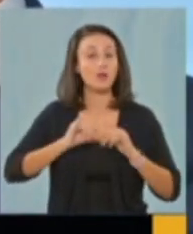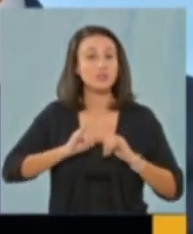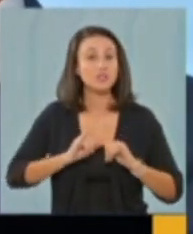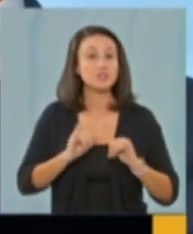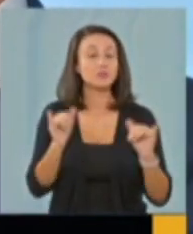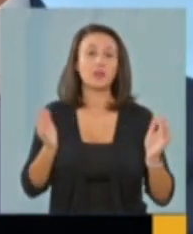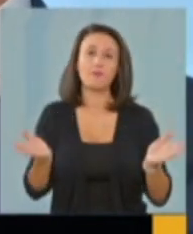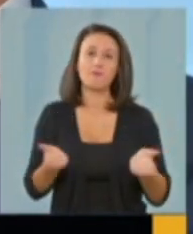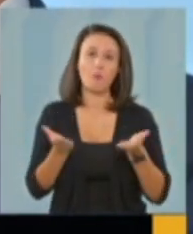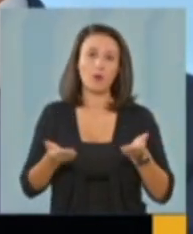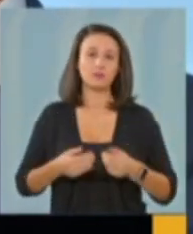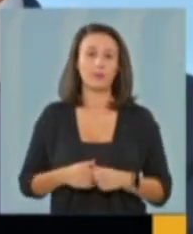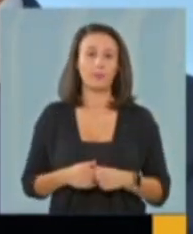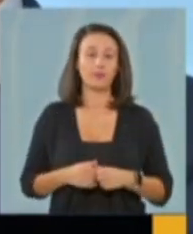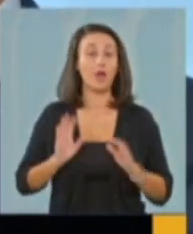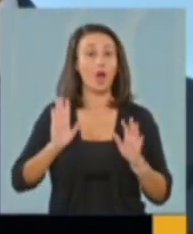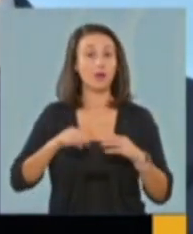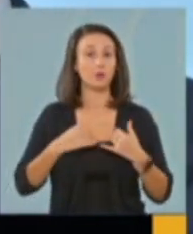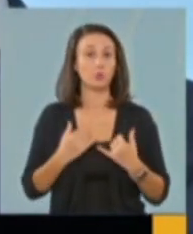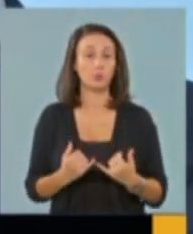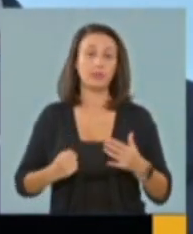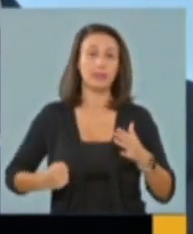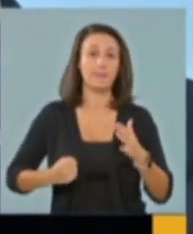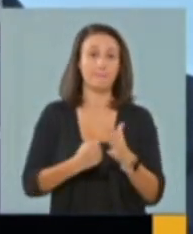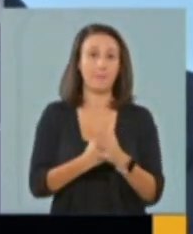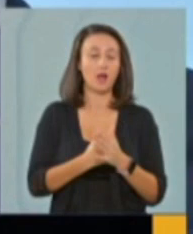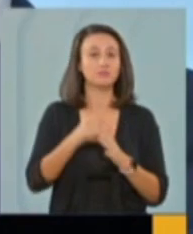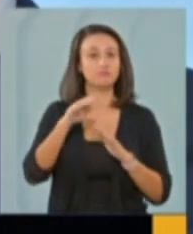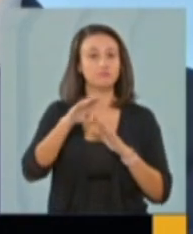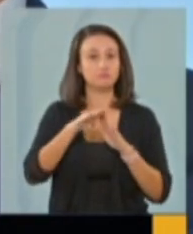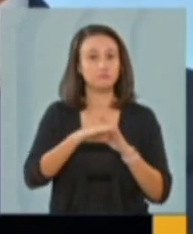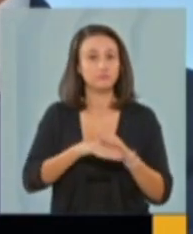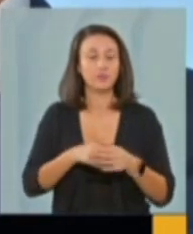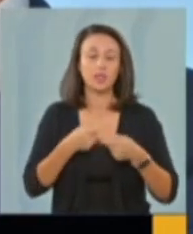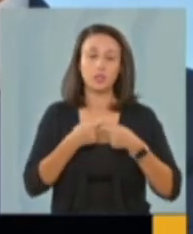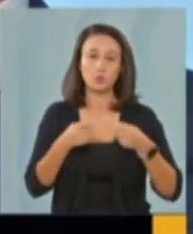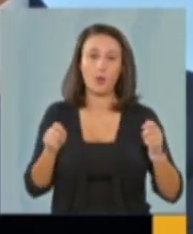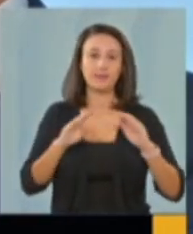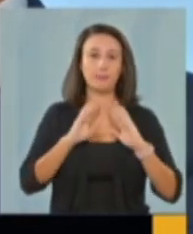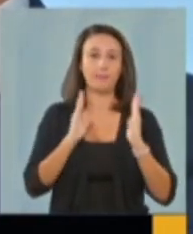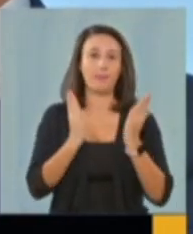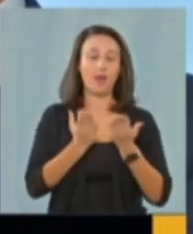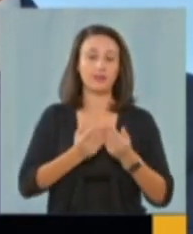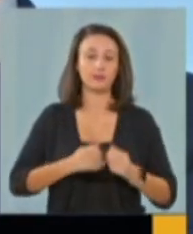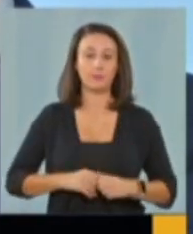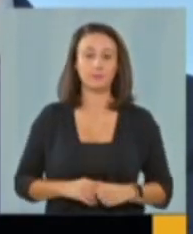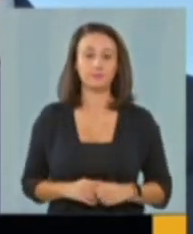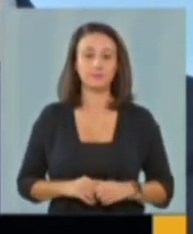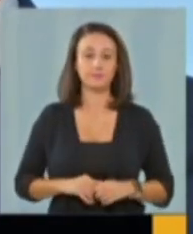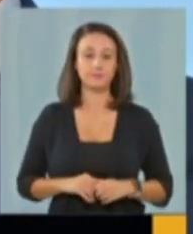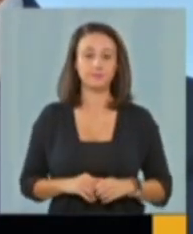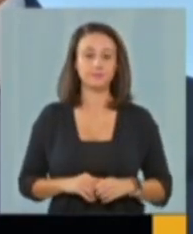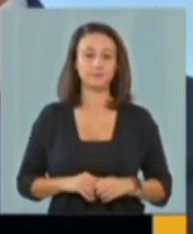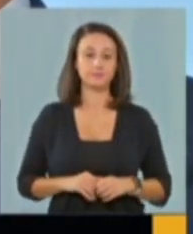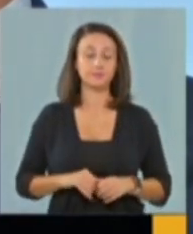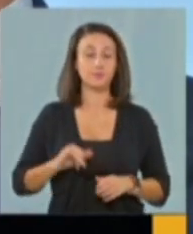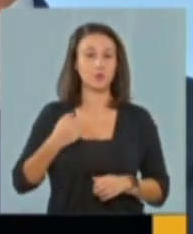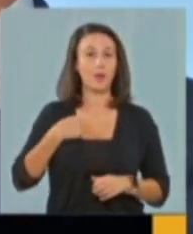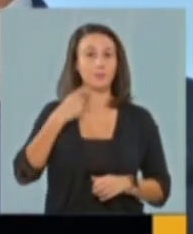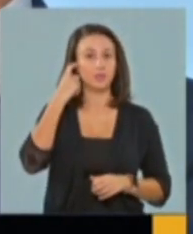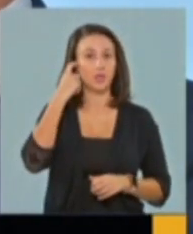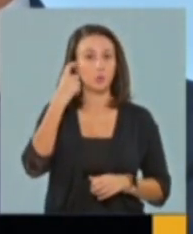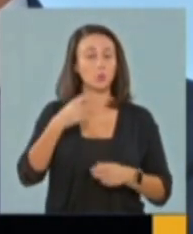Unde este foarte mult are în momentul de față impact la nivelul întregii planete și tocmai de aceea am considerat